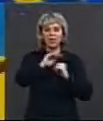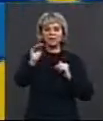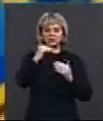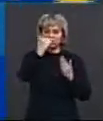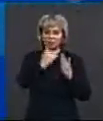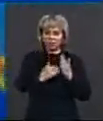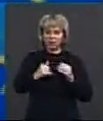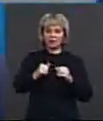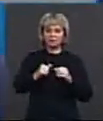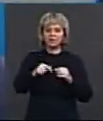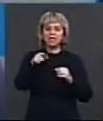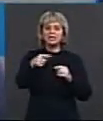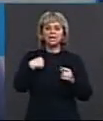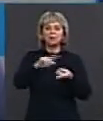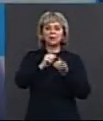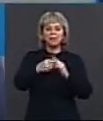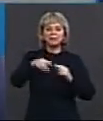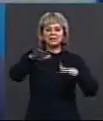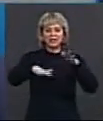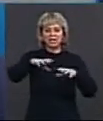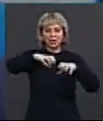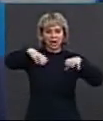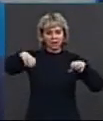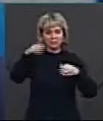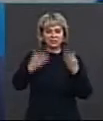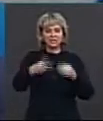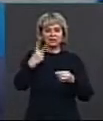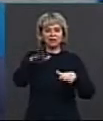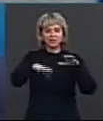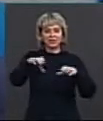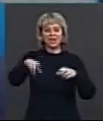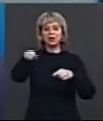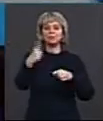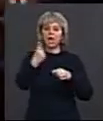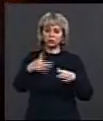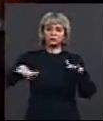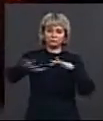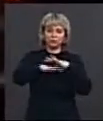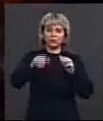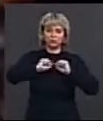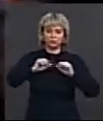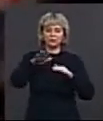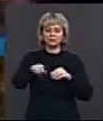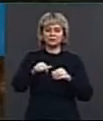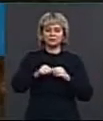федеральной программе. Да я поменяла 1 килограмм колбасы или 2 килограмма на площадку донецкую.